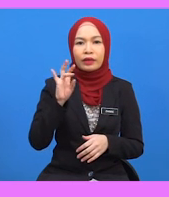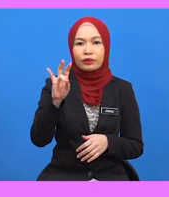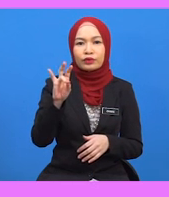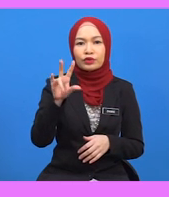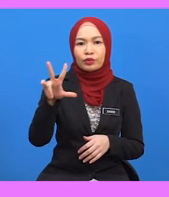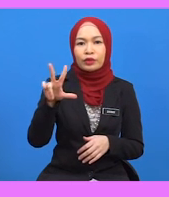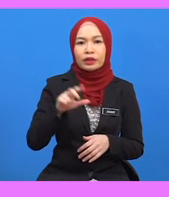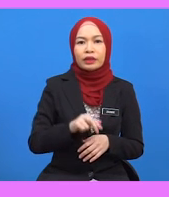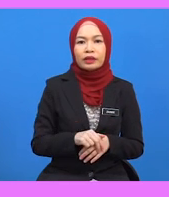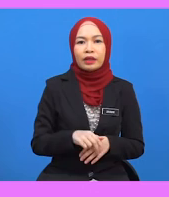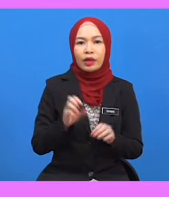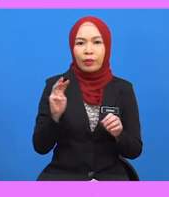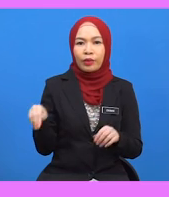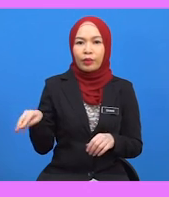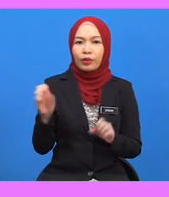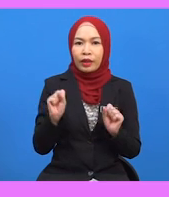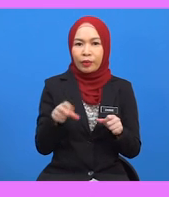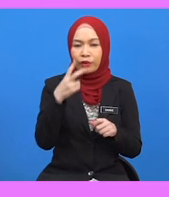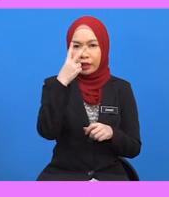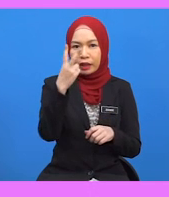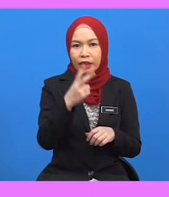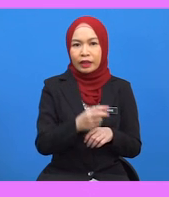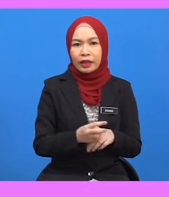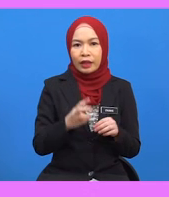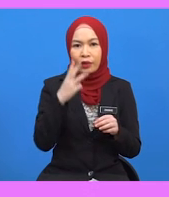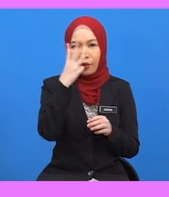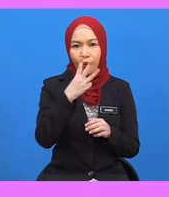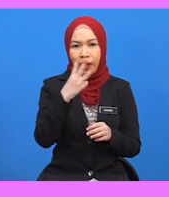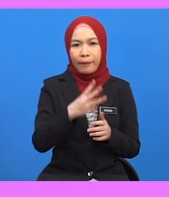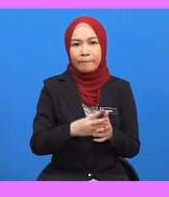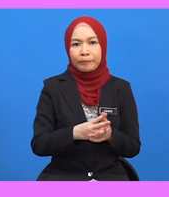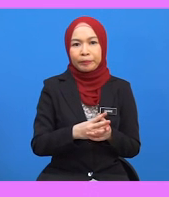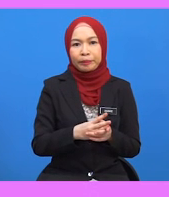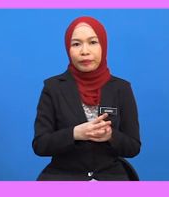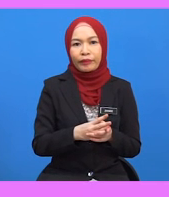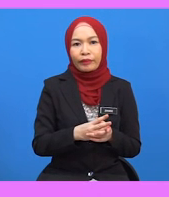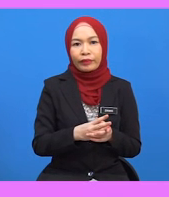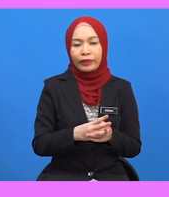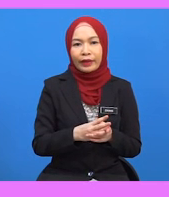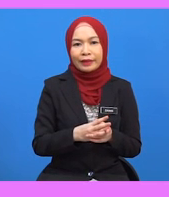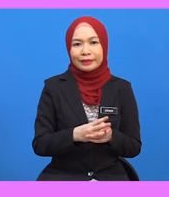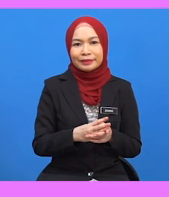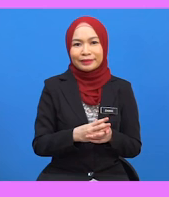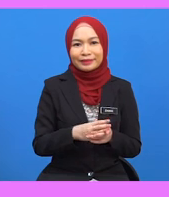Murid-murid juga boleh layari laman sesawang seperti yang tertera.